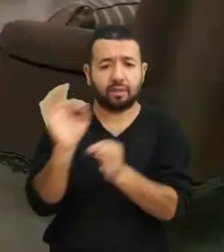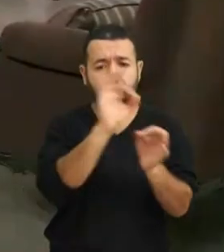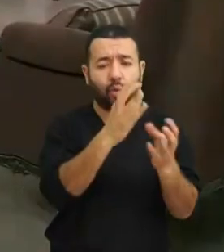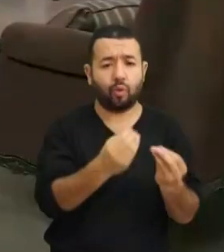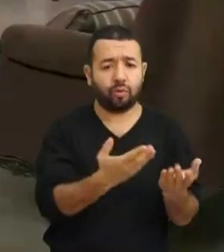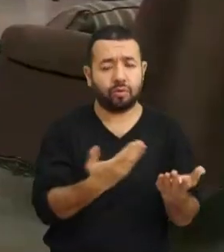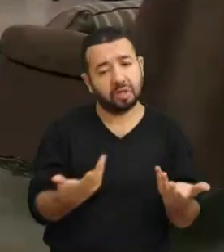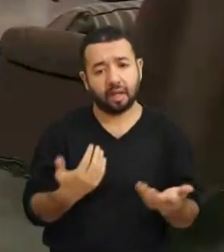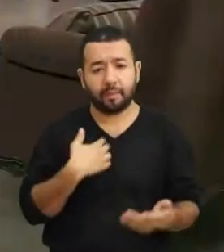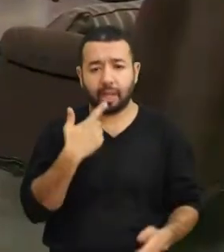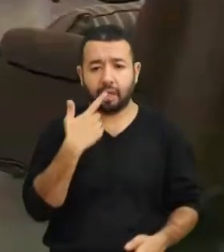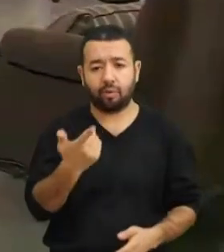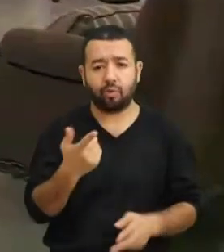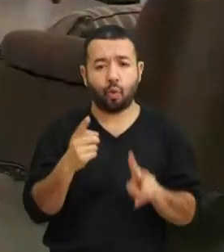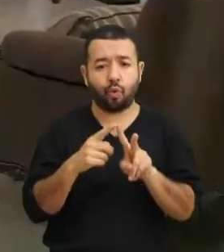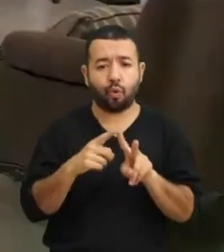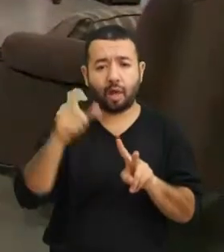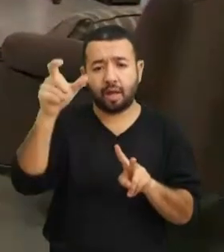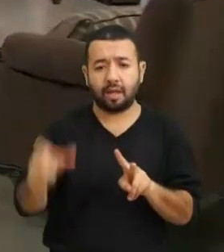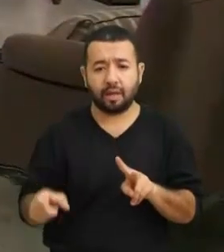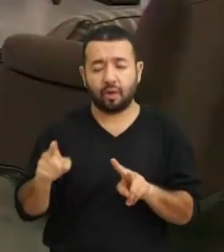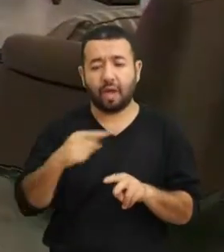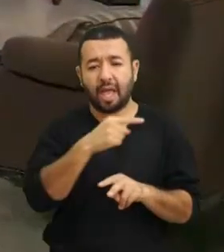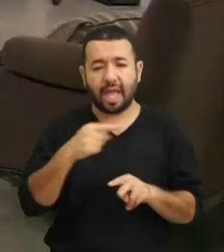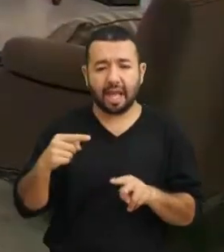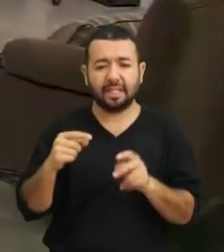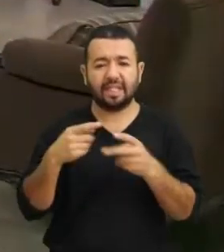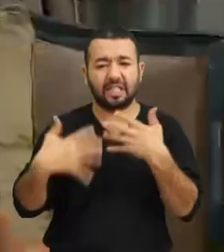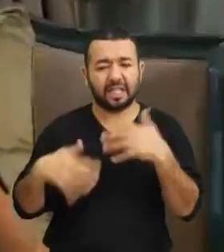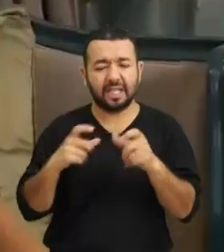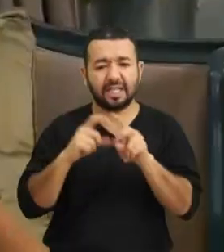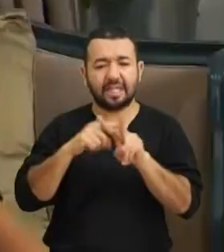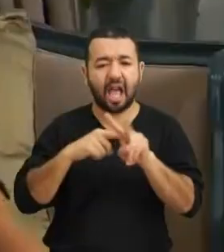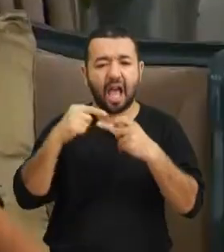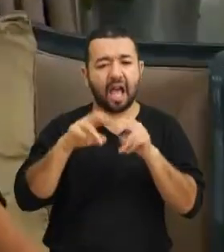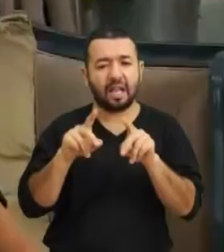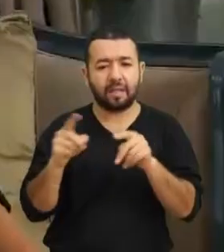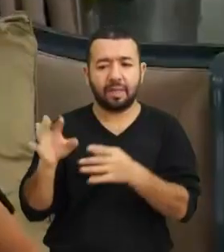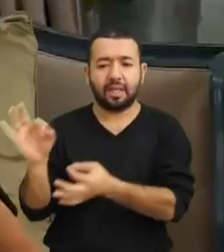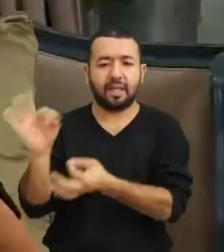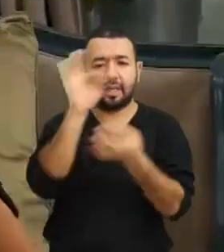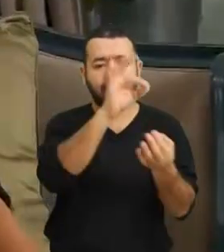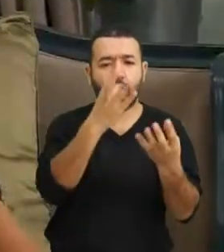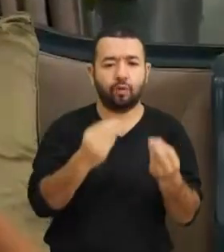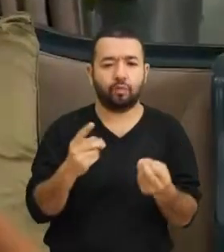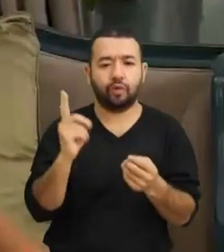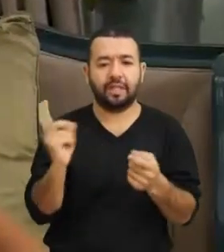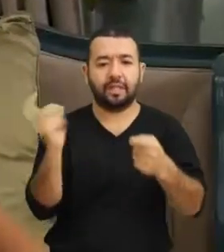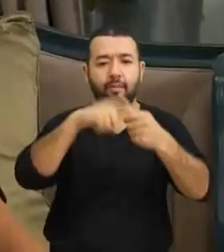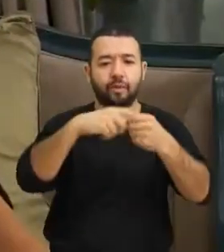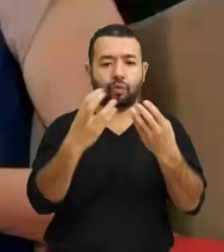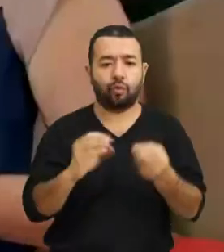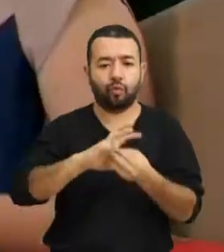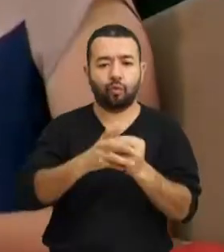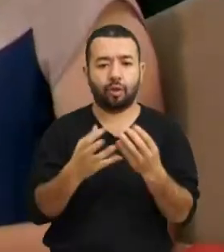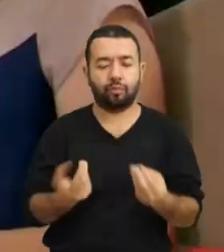ki Nurhan bütün negatif sakarlığını Biricik'e nakletmiş. Gerçi böylelikle ilk sakarlık naklini yapmış oldu